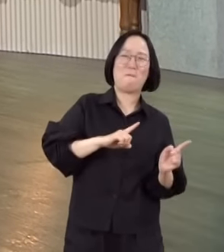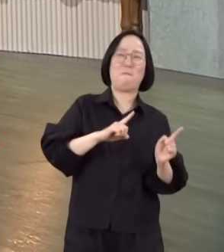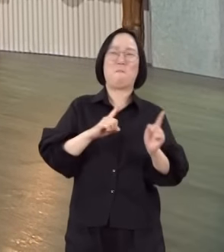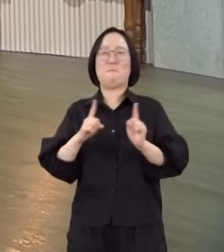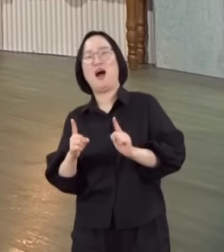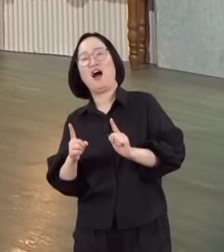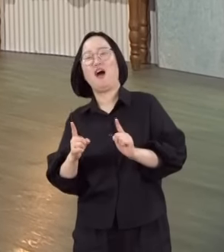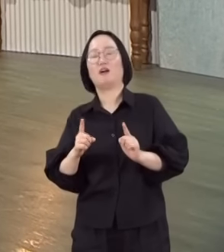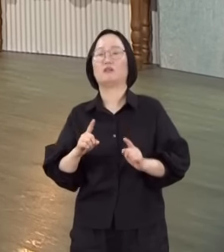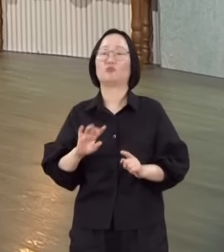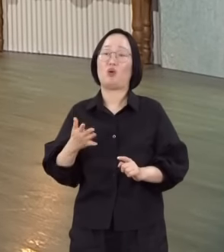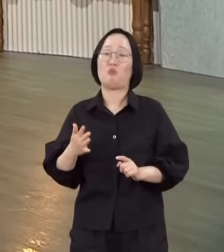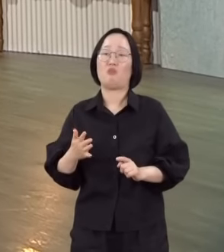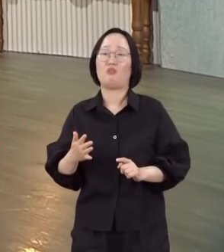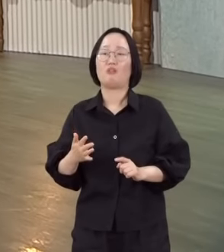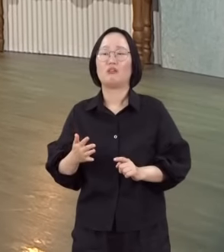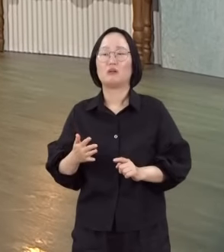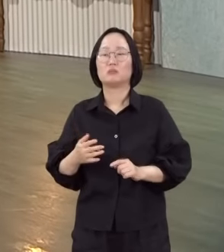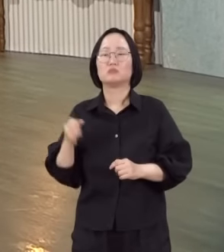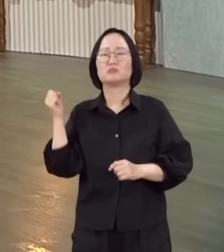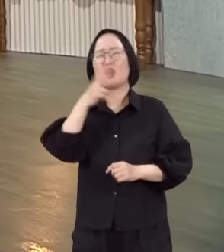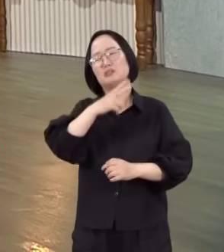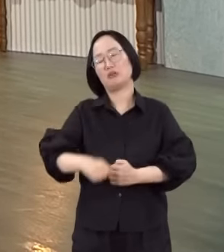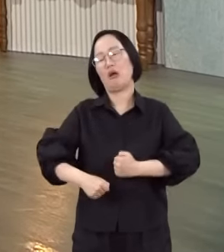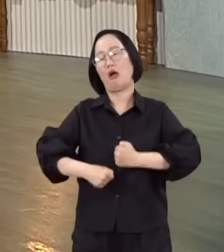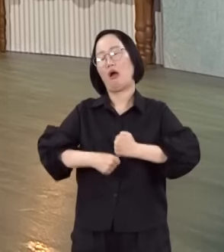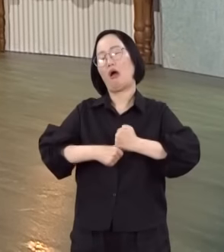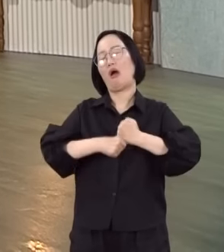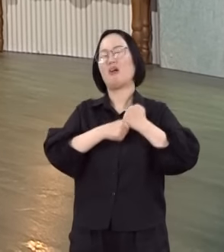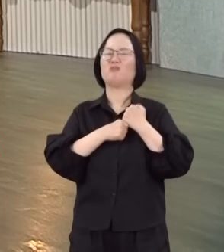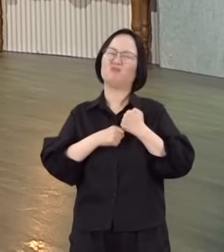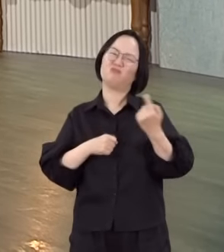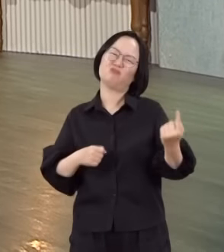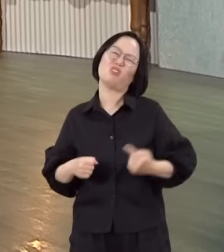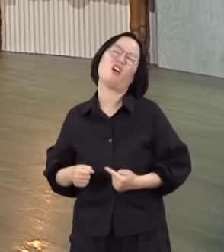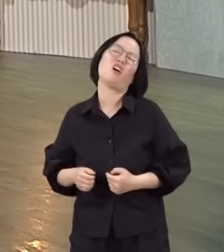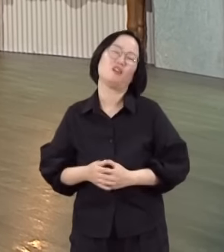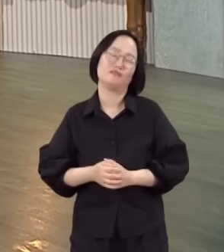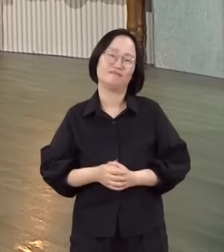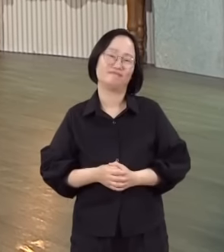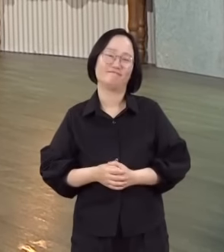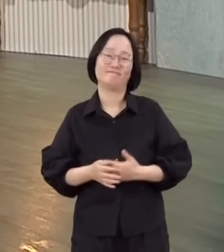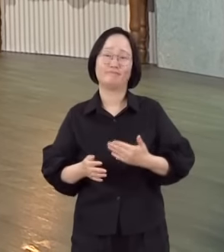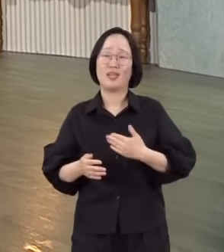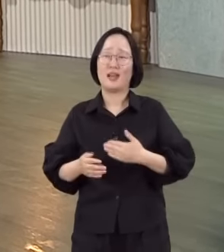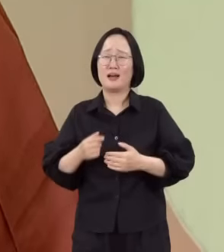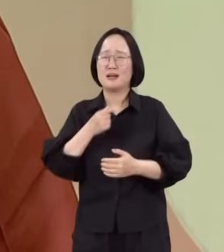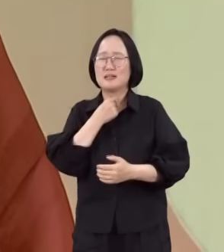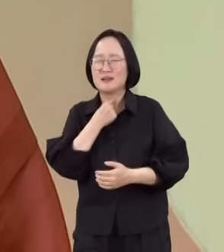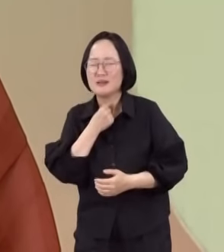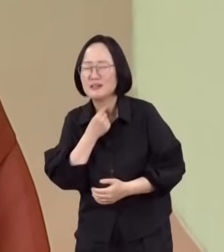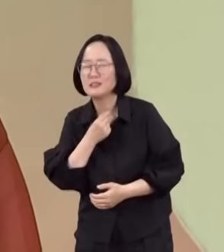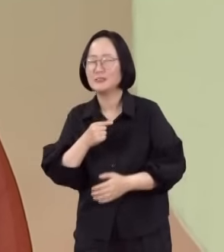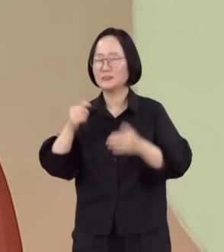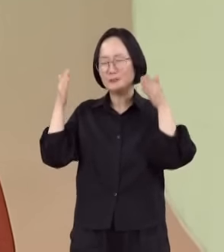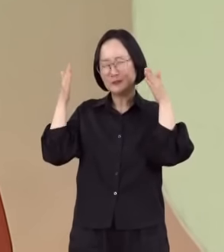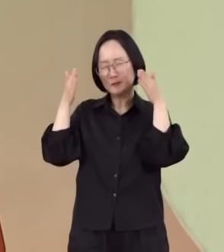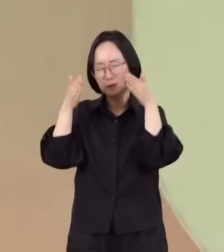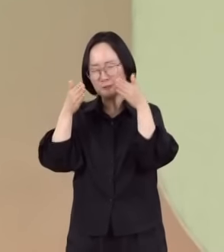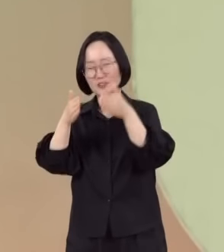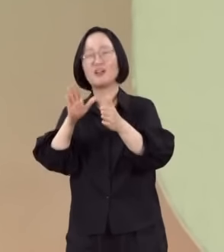사람이 게을러져 그때 그 간절함이 안나요 그래서 화장실 들어갈